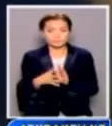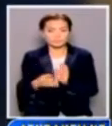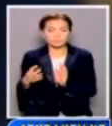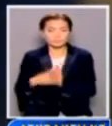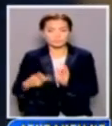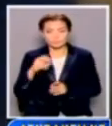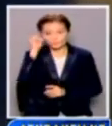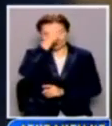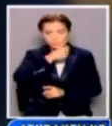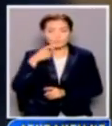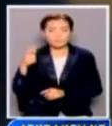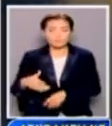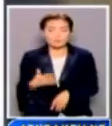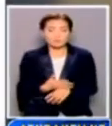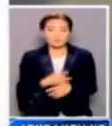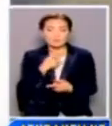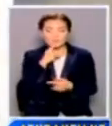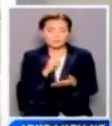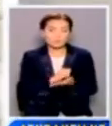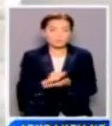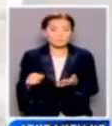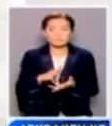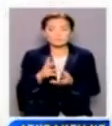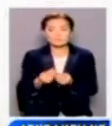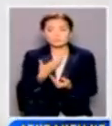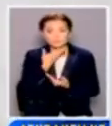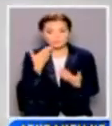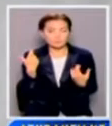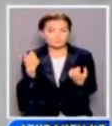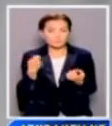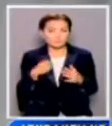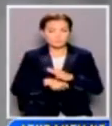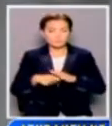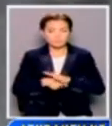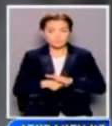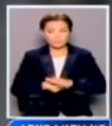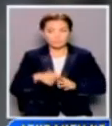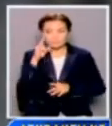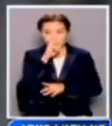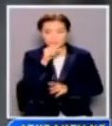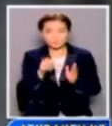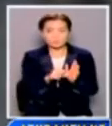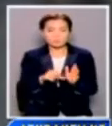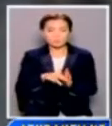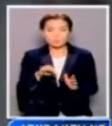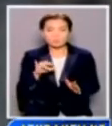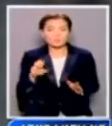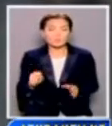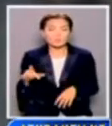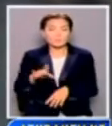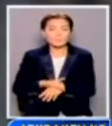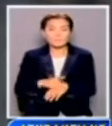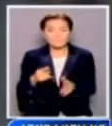92 года рождения не было никаких документов отношений угроза общим весом 6,6 тонн была назначена